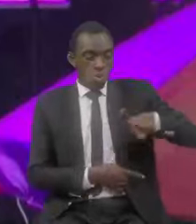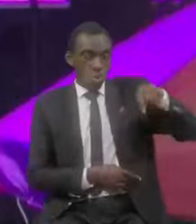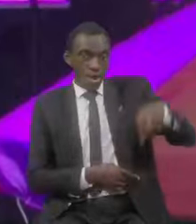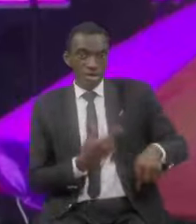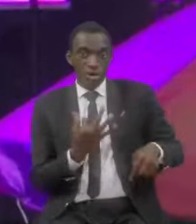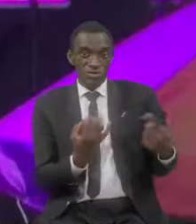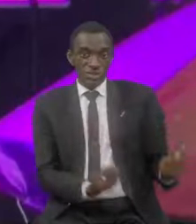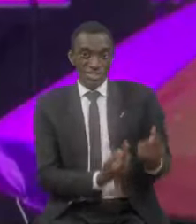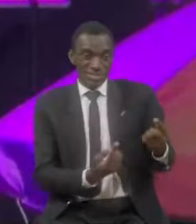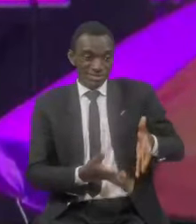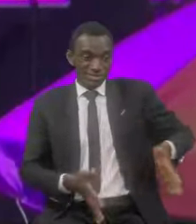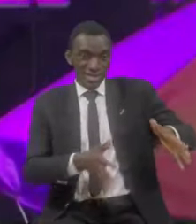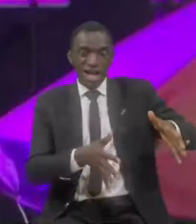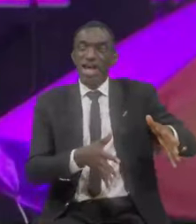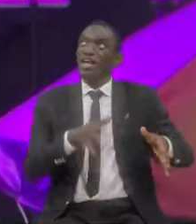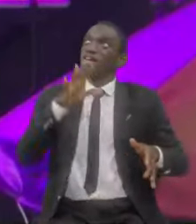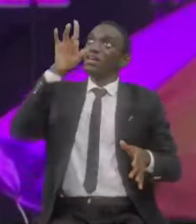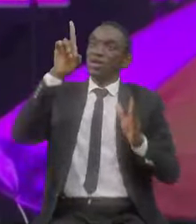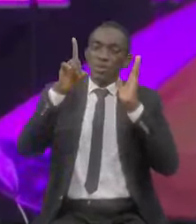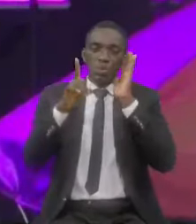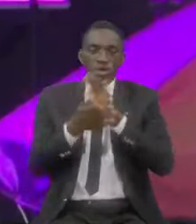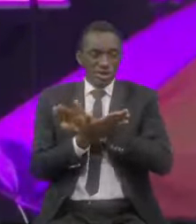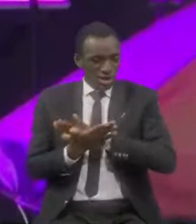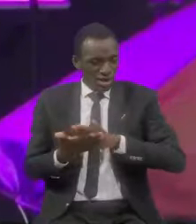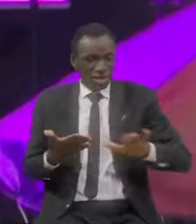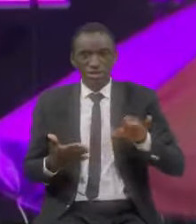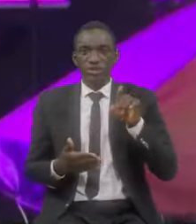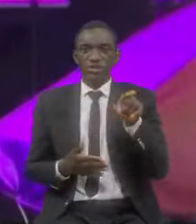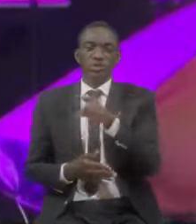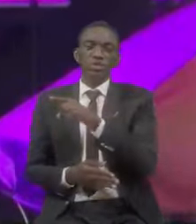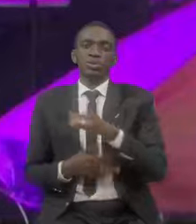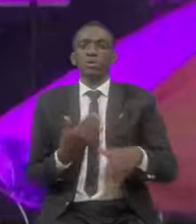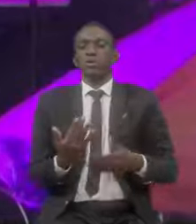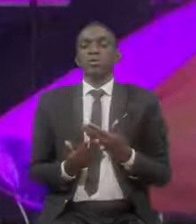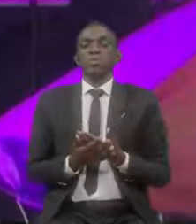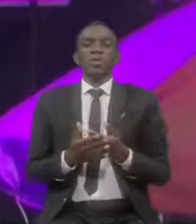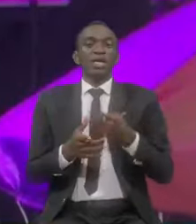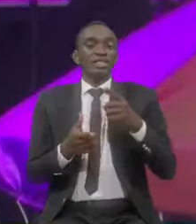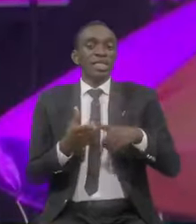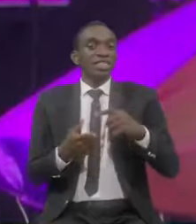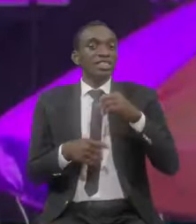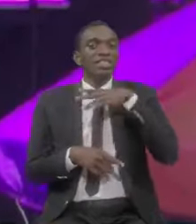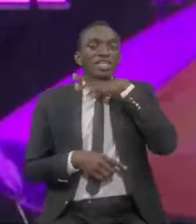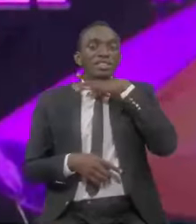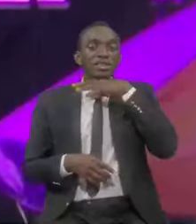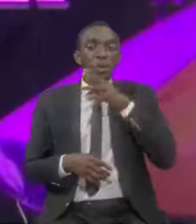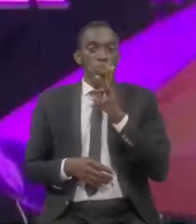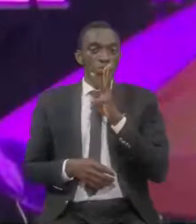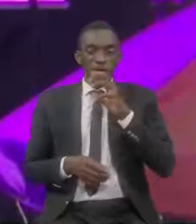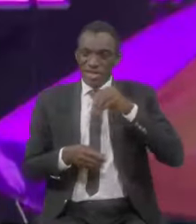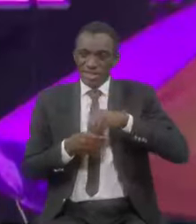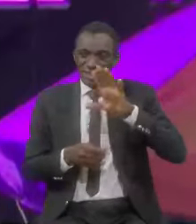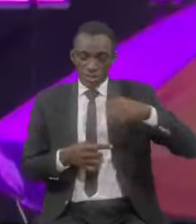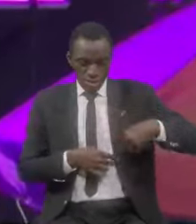dans laquelle vous êtes tombé, va vous purifier et vous serez totalement libre. Les eaux sales